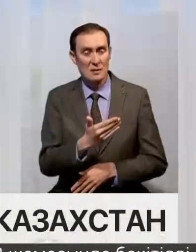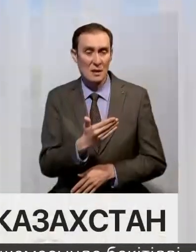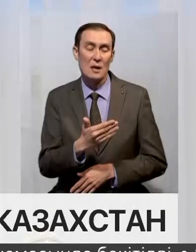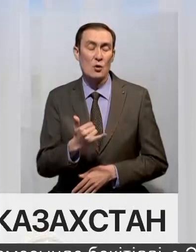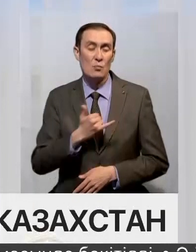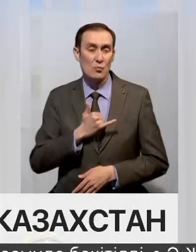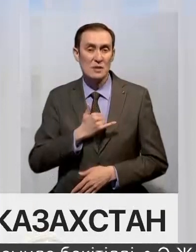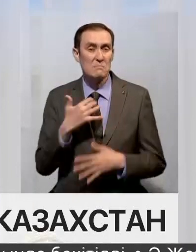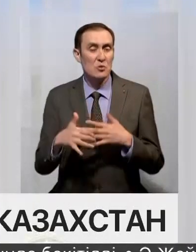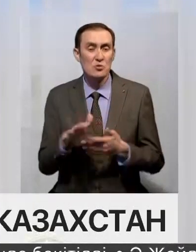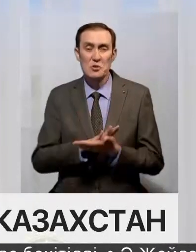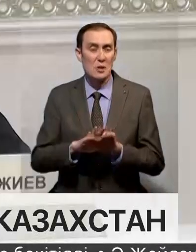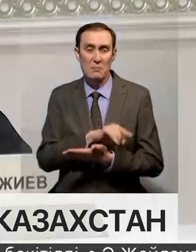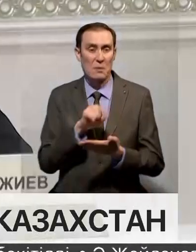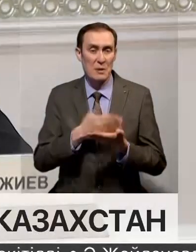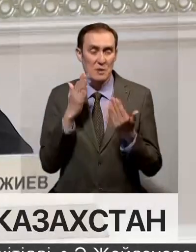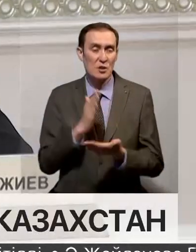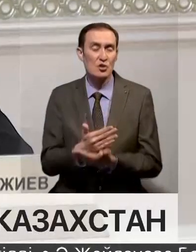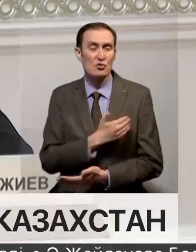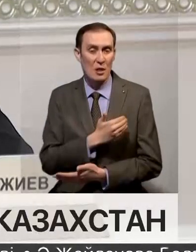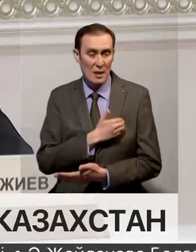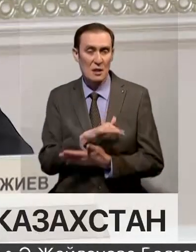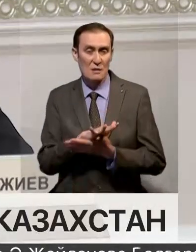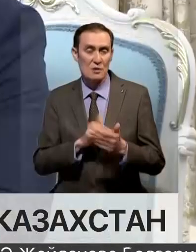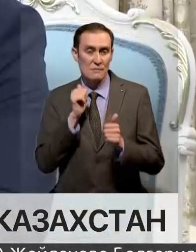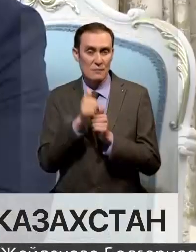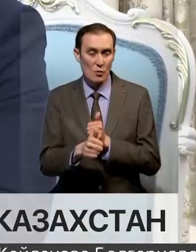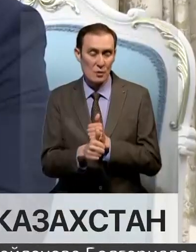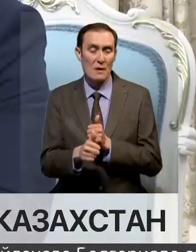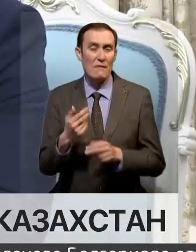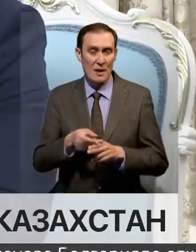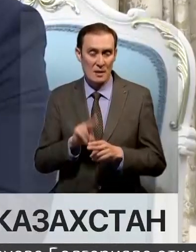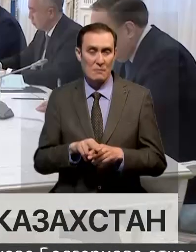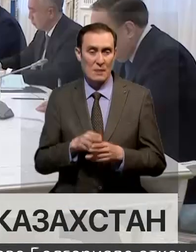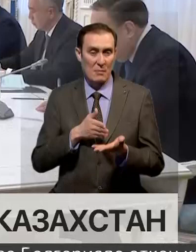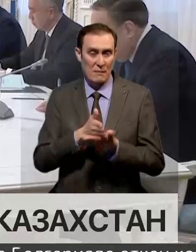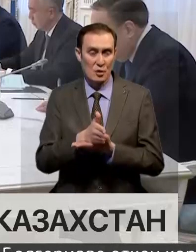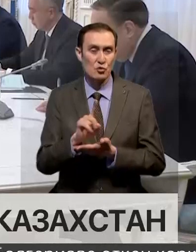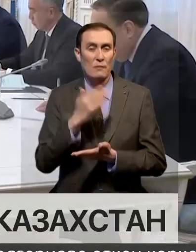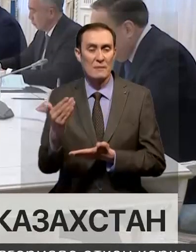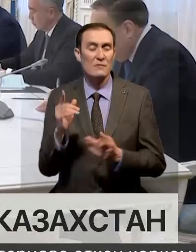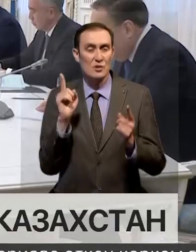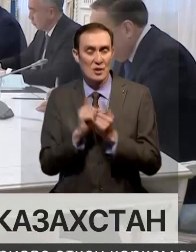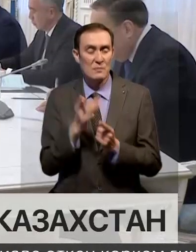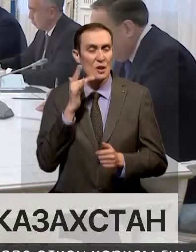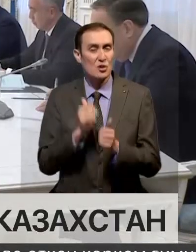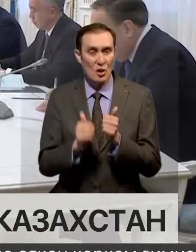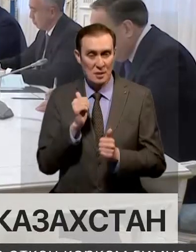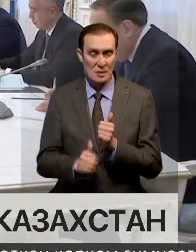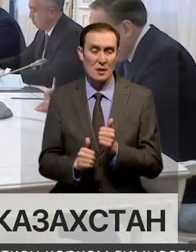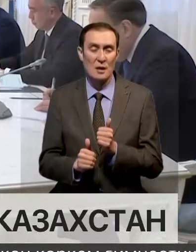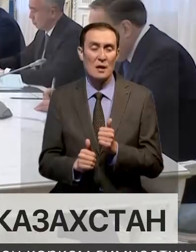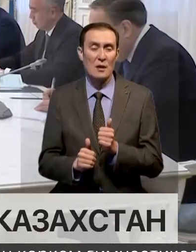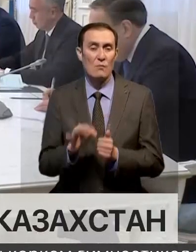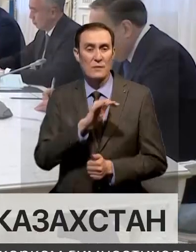Между нами каких-либо проблем нет, есть только желание идти вперед именно в этом направлении. То, что мы встречаемся так часто в